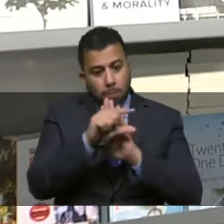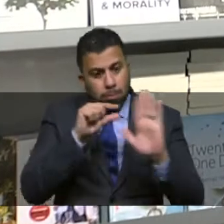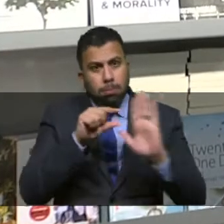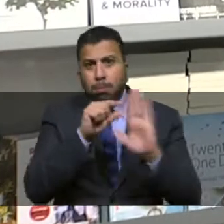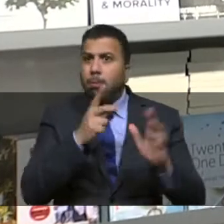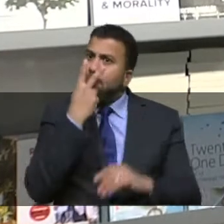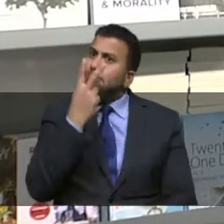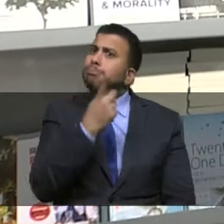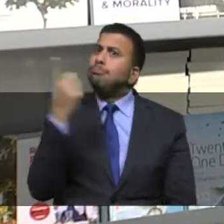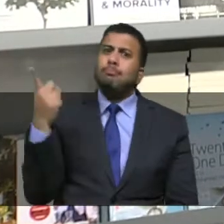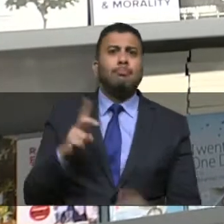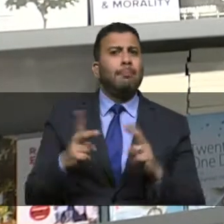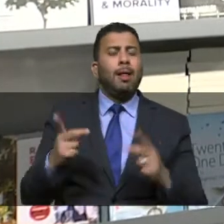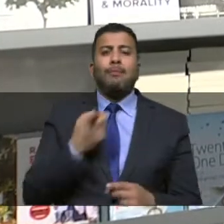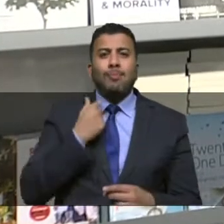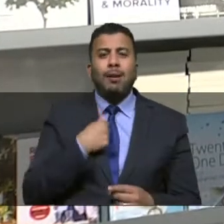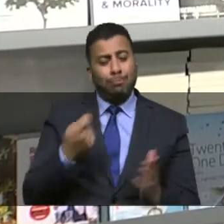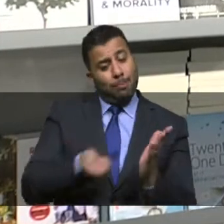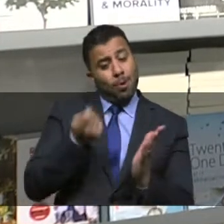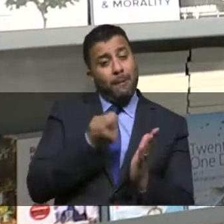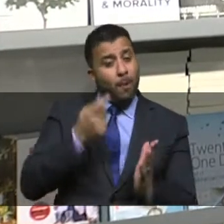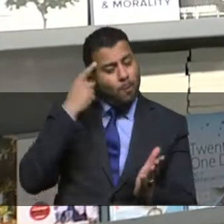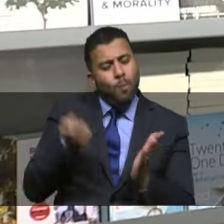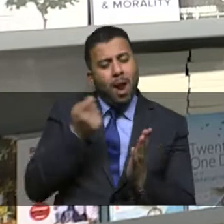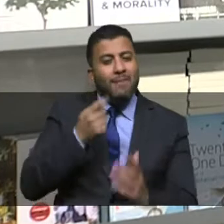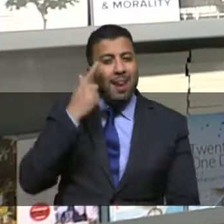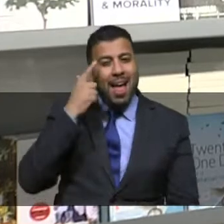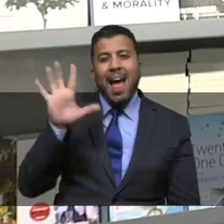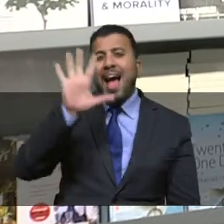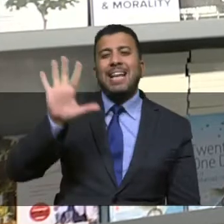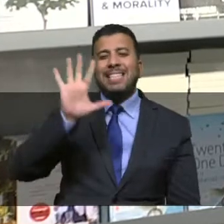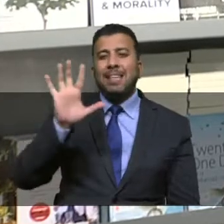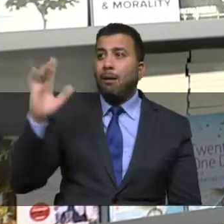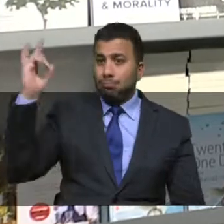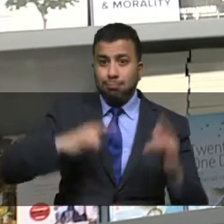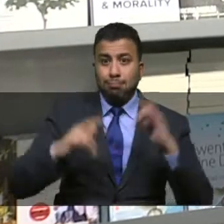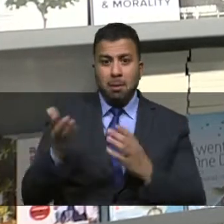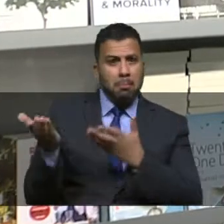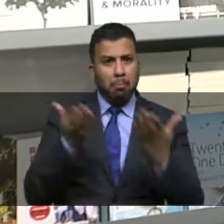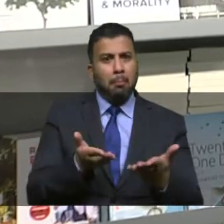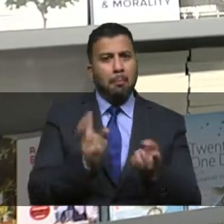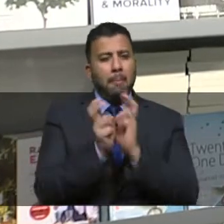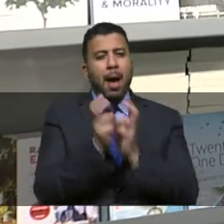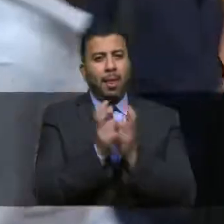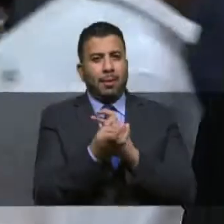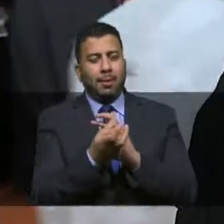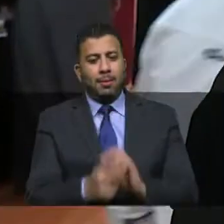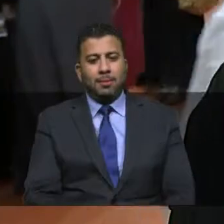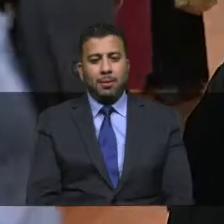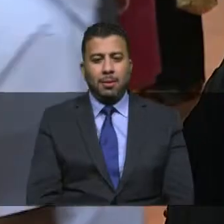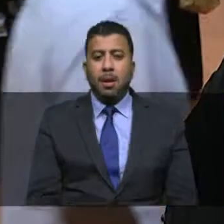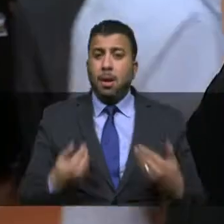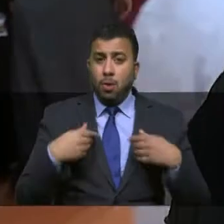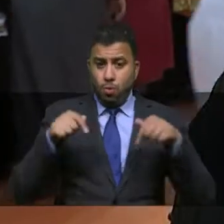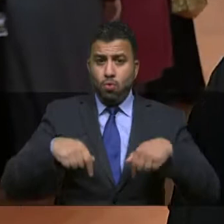المختلفة، كما أنها فرصة للقاء الكتاب والمؤلفين الآسيويين الذين يستضيفهم المعرض. يعني اليوم